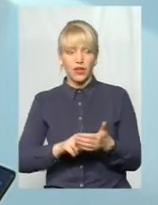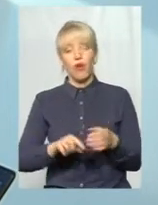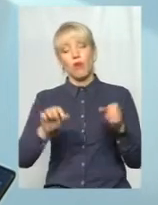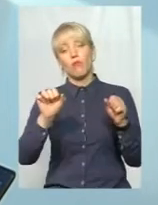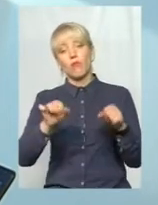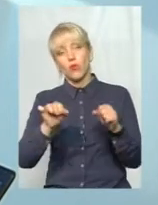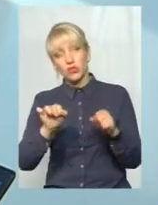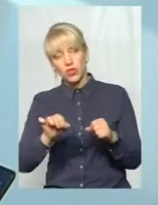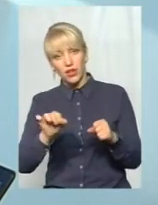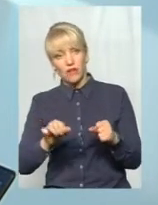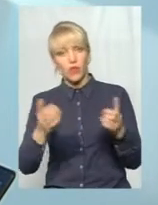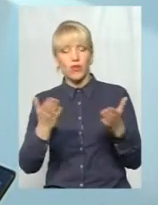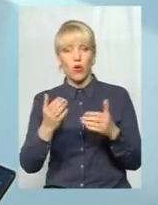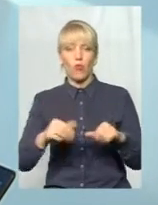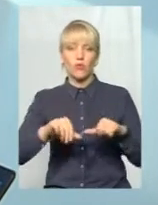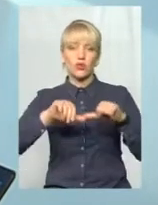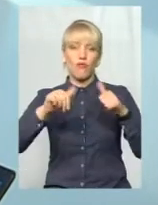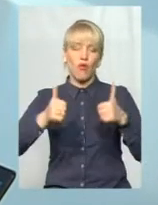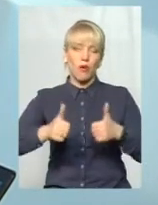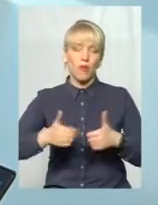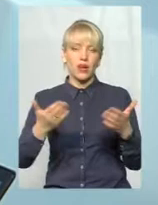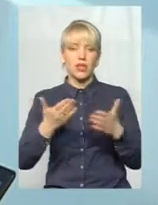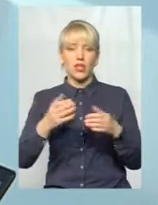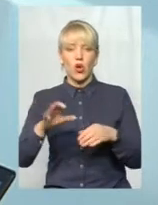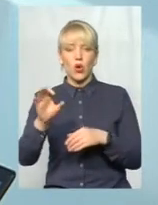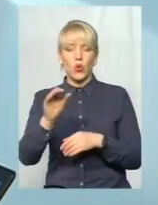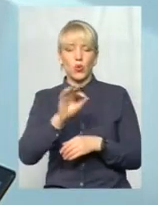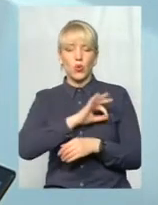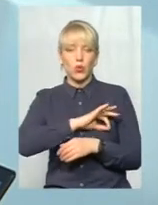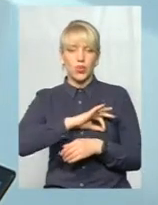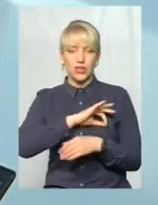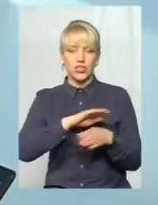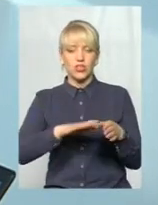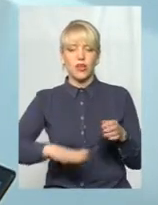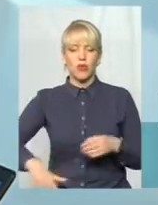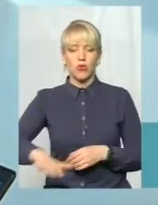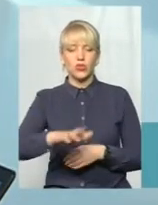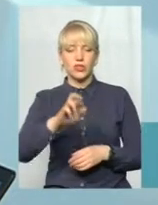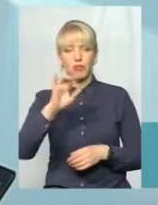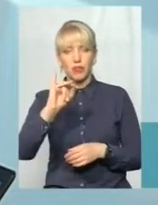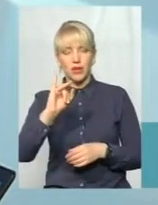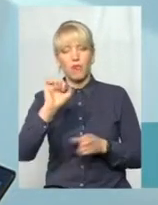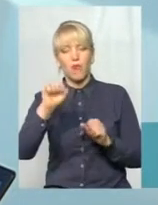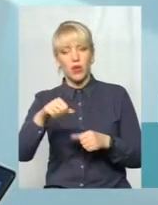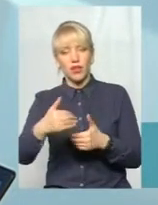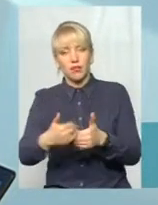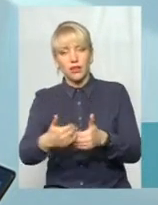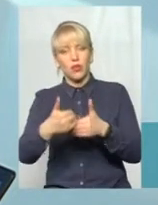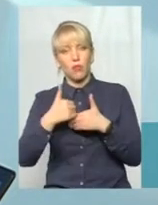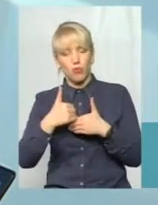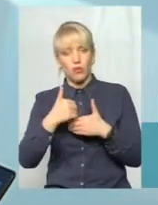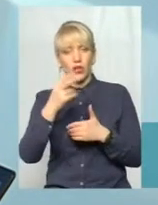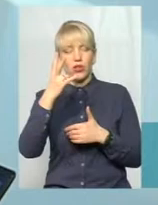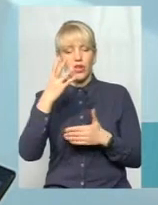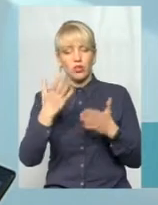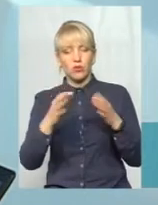Можливо, в якомусь би форматі або в якомусь юридичній площині вони б дійсно могли б допомогти, якби їх правильно прописати і